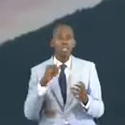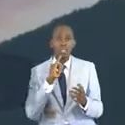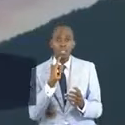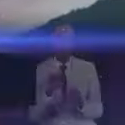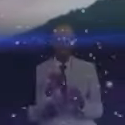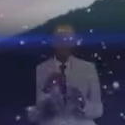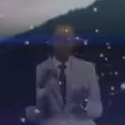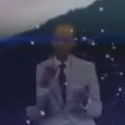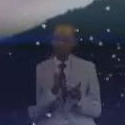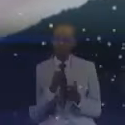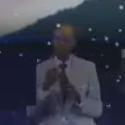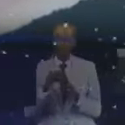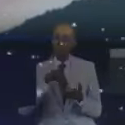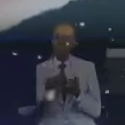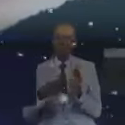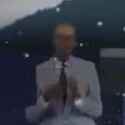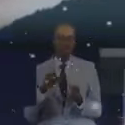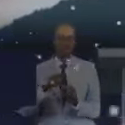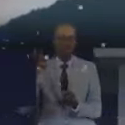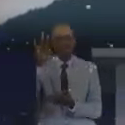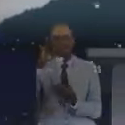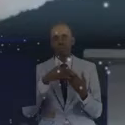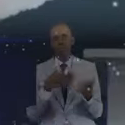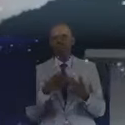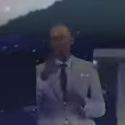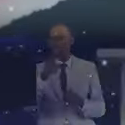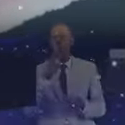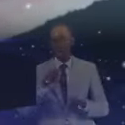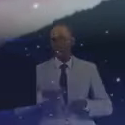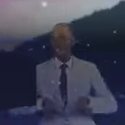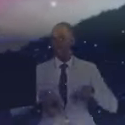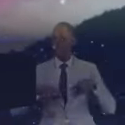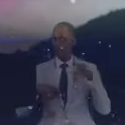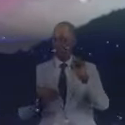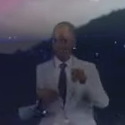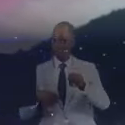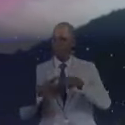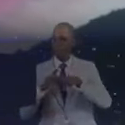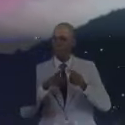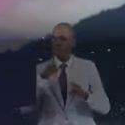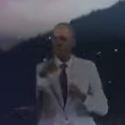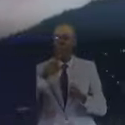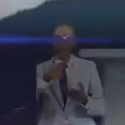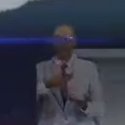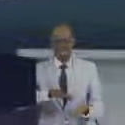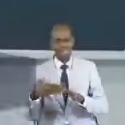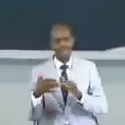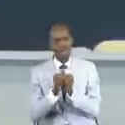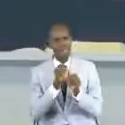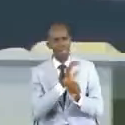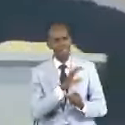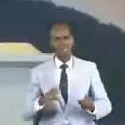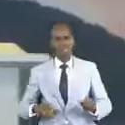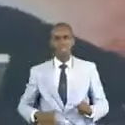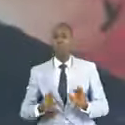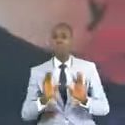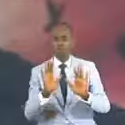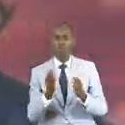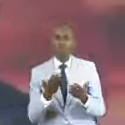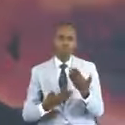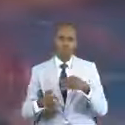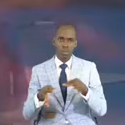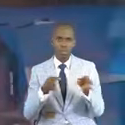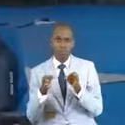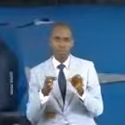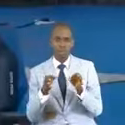mmụọ. Ma onye ahụ ka dị ndụ, ma ọ nwụwo, ya na Kraịst soro go nwụkọọ. Ugbu a ka anyị kwugoro na ihe